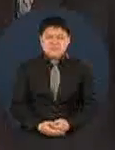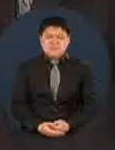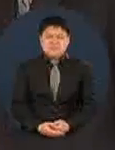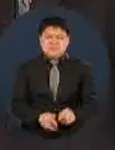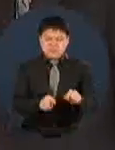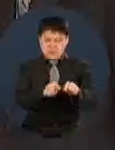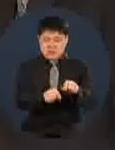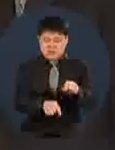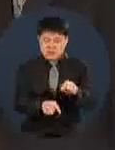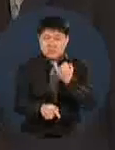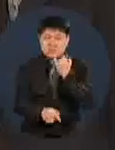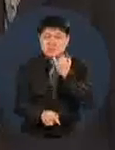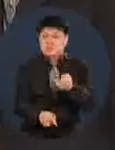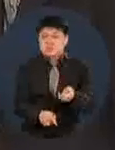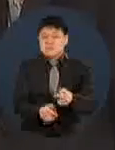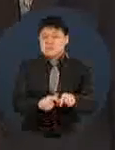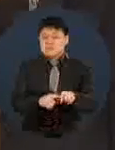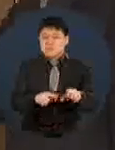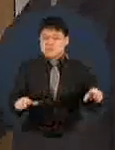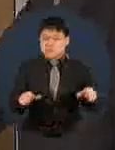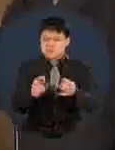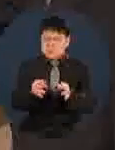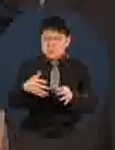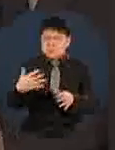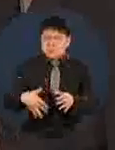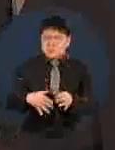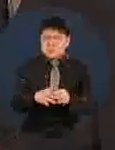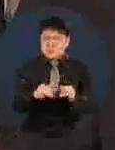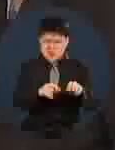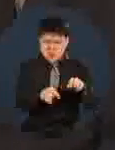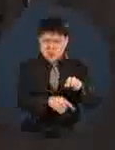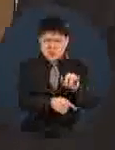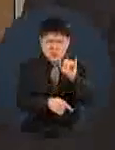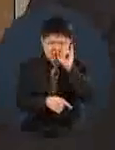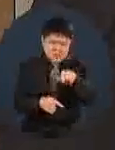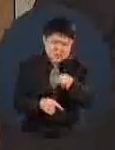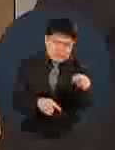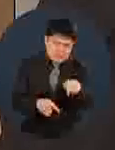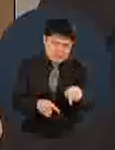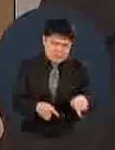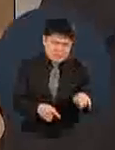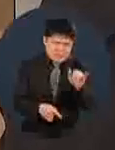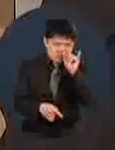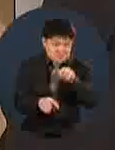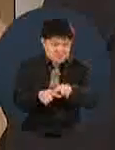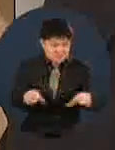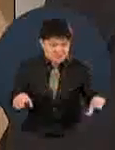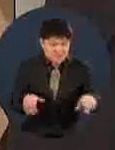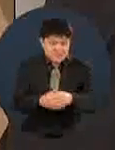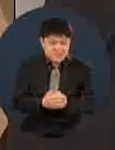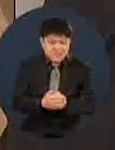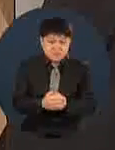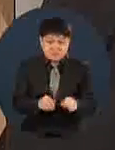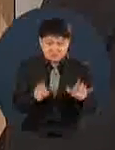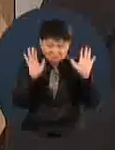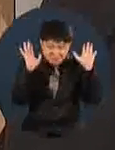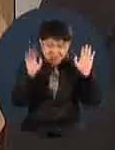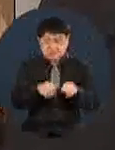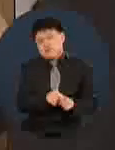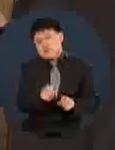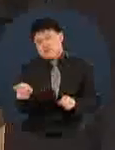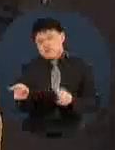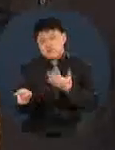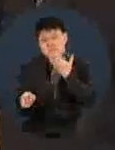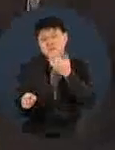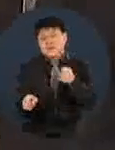하나 느는 건 이해한 수입니다. 대개 아마분들이 이렇게 젖혀서 이런 부위 너무 많이 봤어요. 아, 중국자분들. 네, 이러면 손을 빼고 뭐 이런 식으로 네, 갈 수는